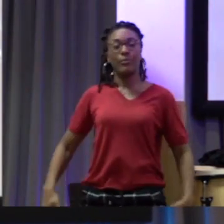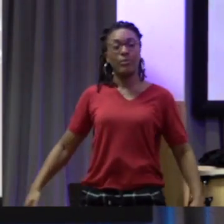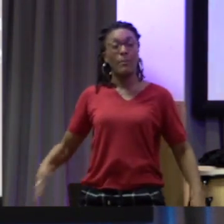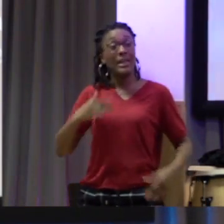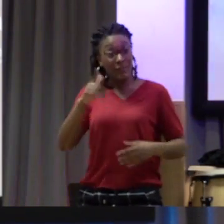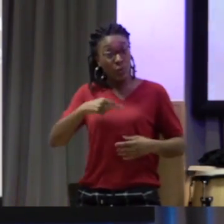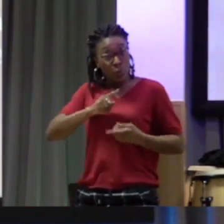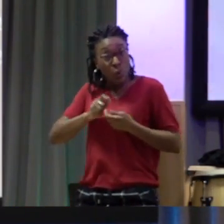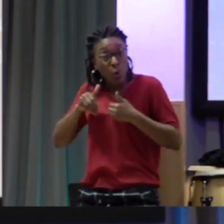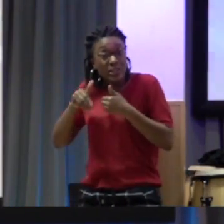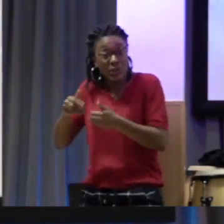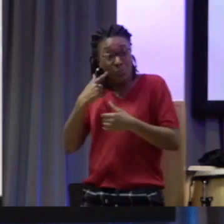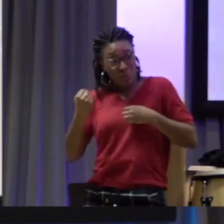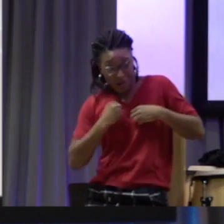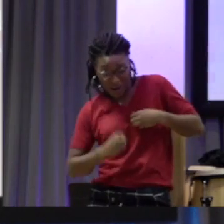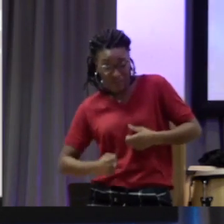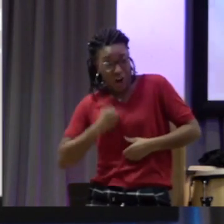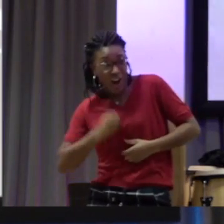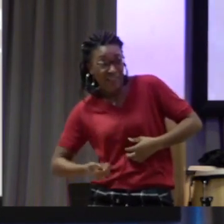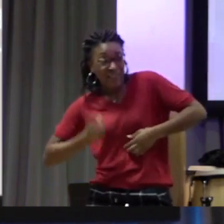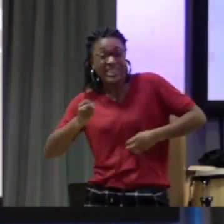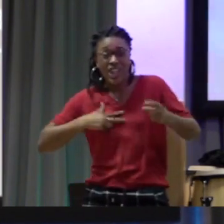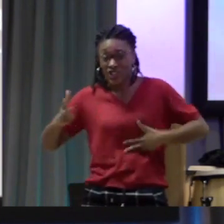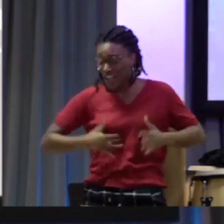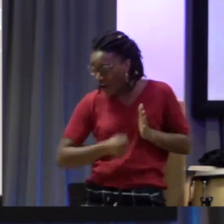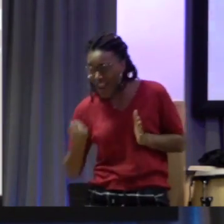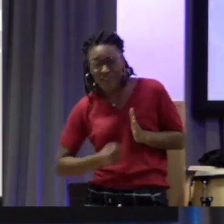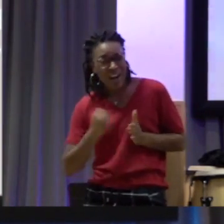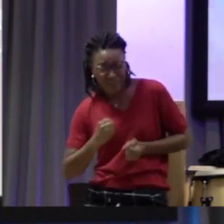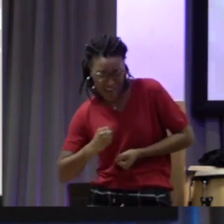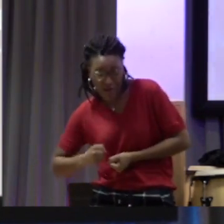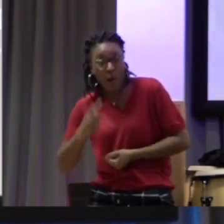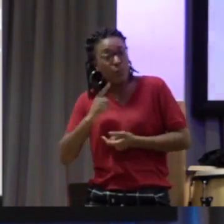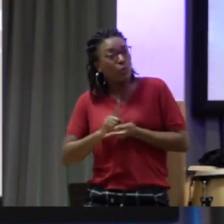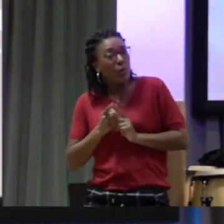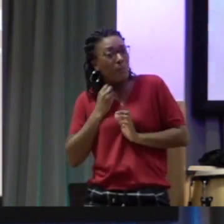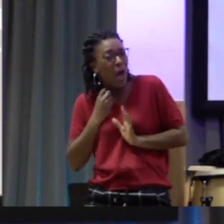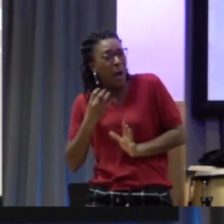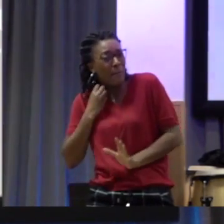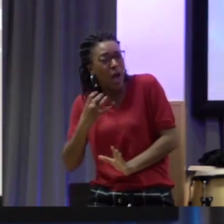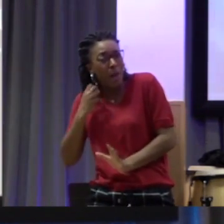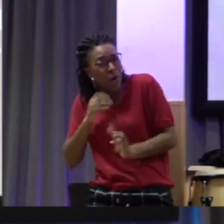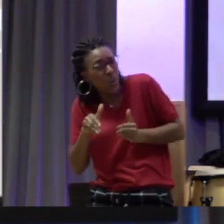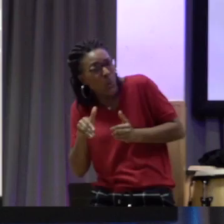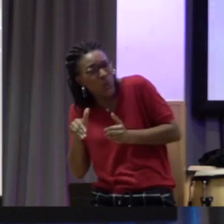continuer donc à tenir dans cette robe blanche, à blanchir dans cette robe, dans la continuité.